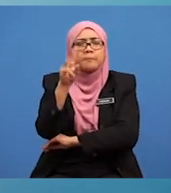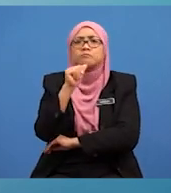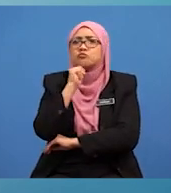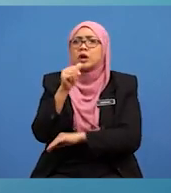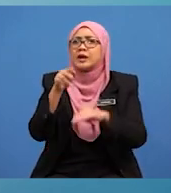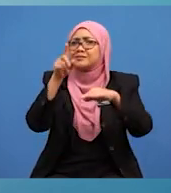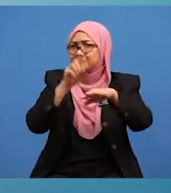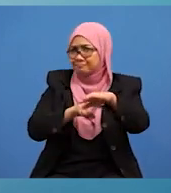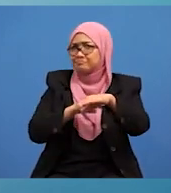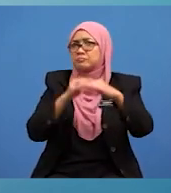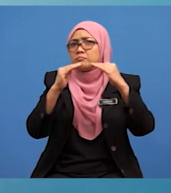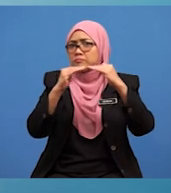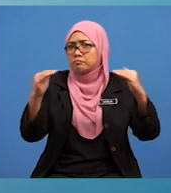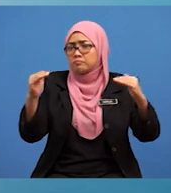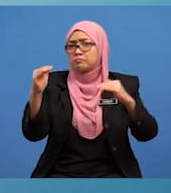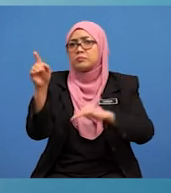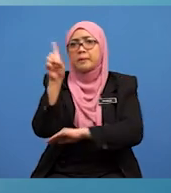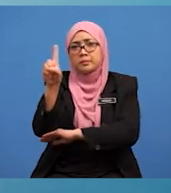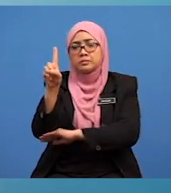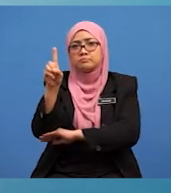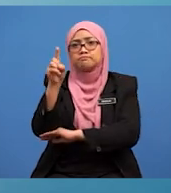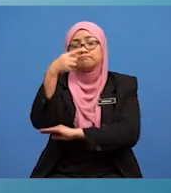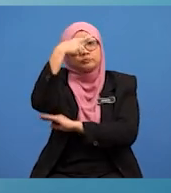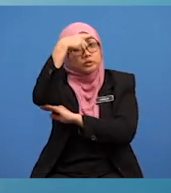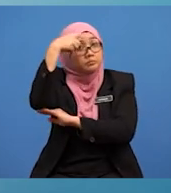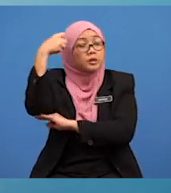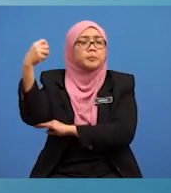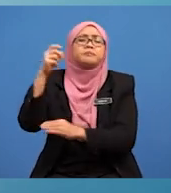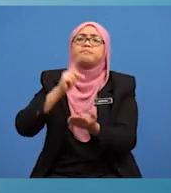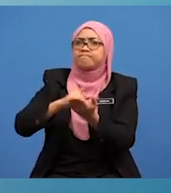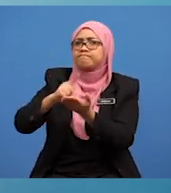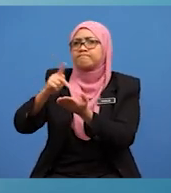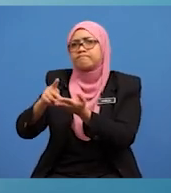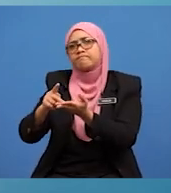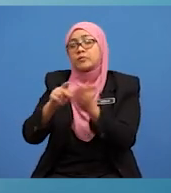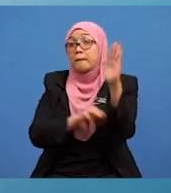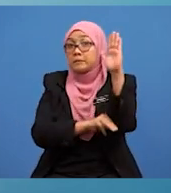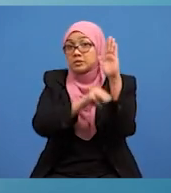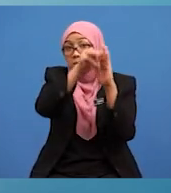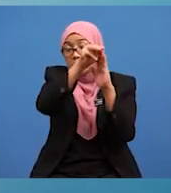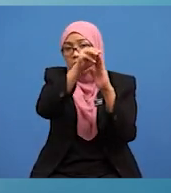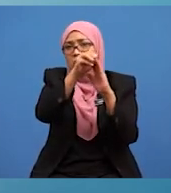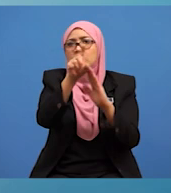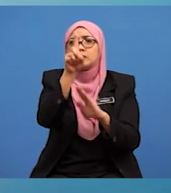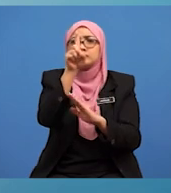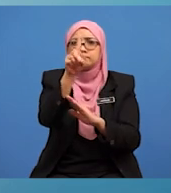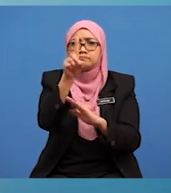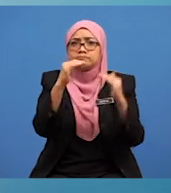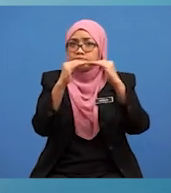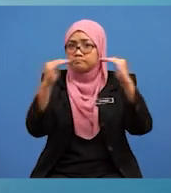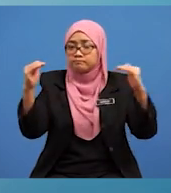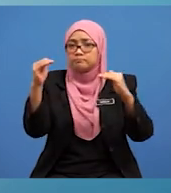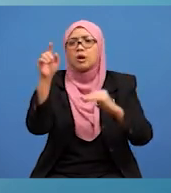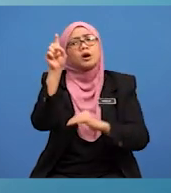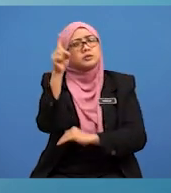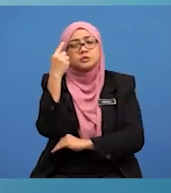Ya, betul. Kerana bilangan elektron maksimum di petala pertama hanyalah 2. Unsur